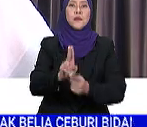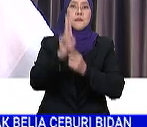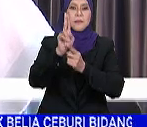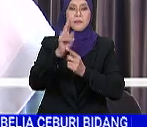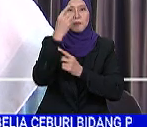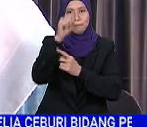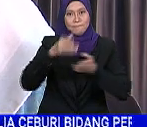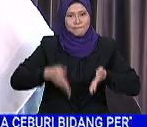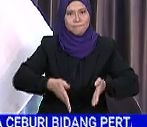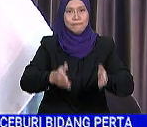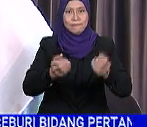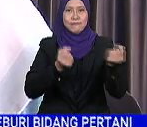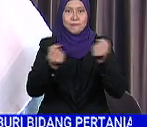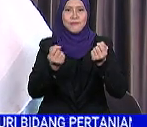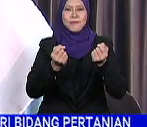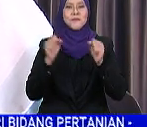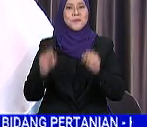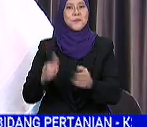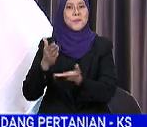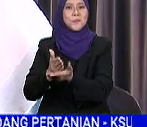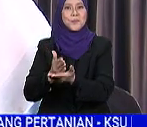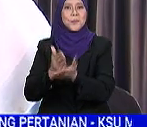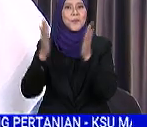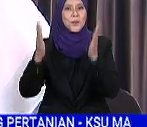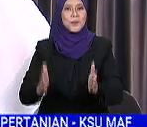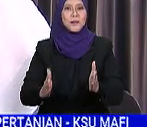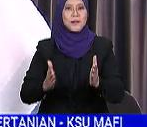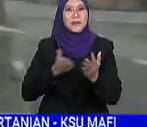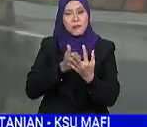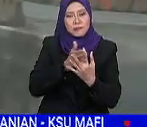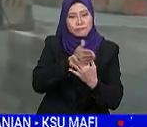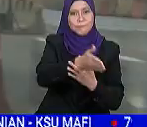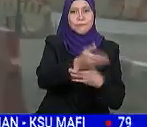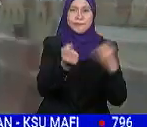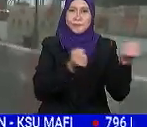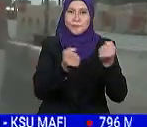menjadi persinggahan kepada warga yang melaluinya.